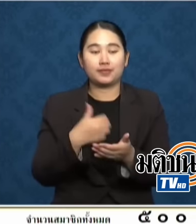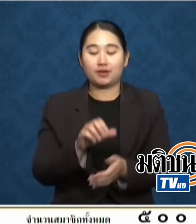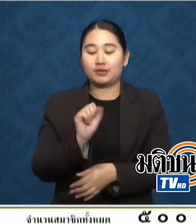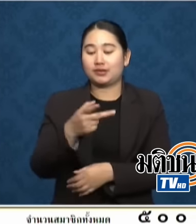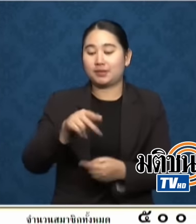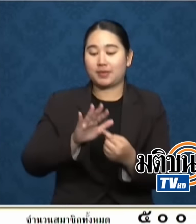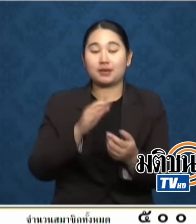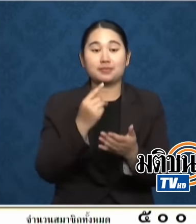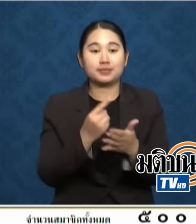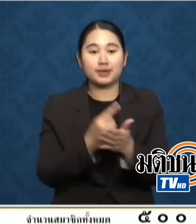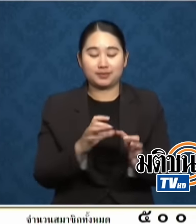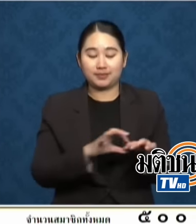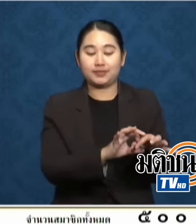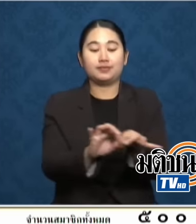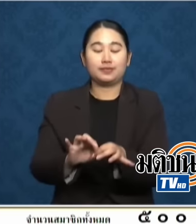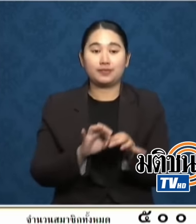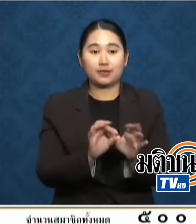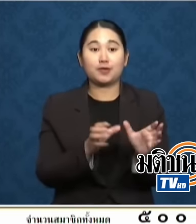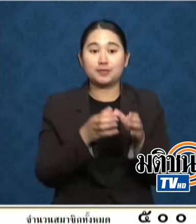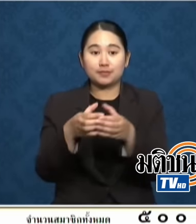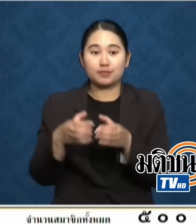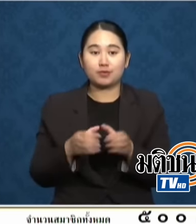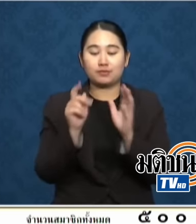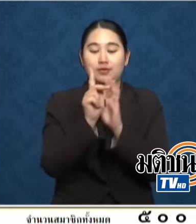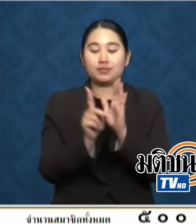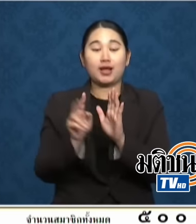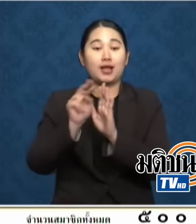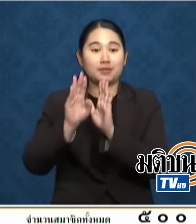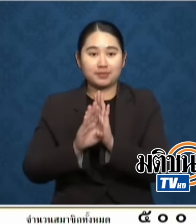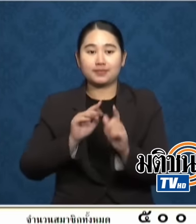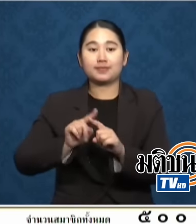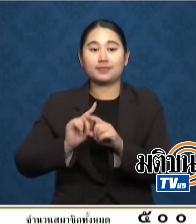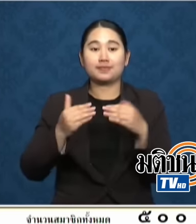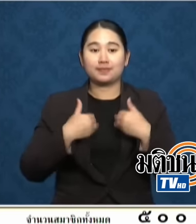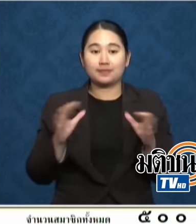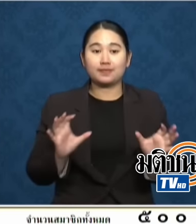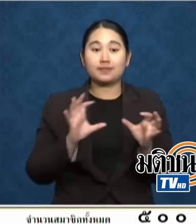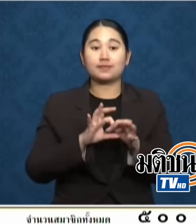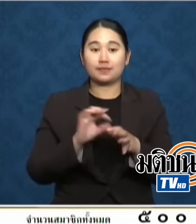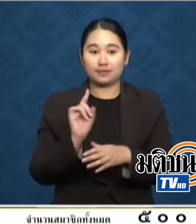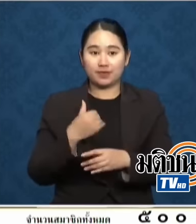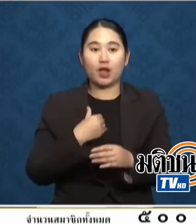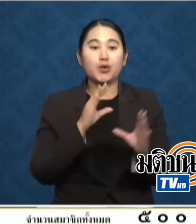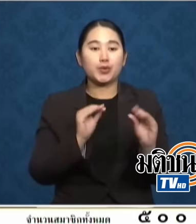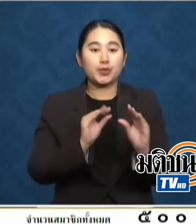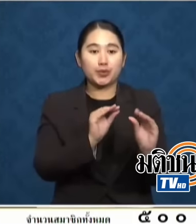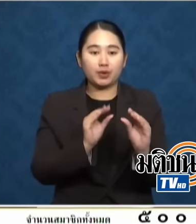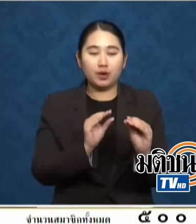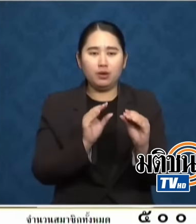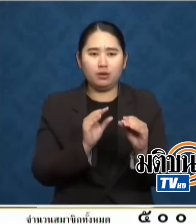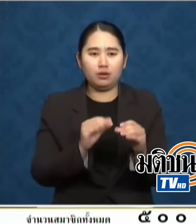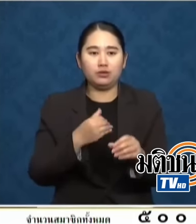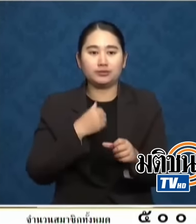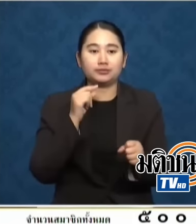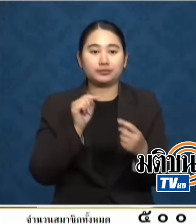านี้ยังเชื่อมโยงกับฝ่ายที่ออกกฎหมายออกระเบียบต่างๆและเชื่อมโยงกับการพูดคุยสันติภาพ